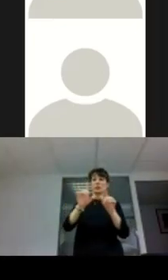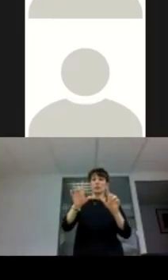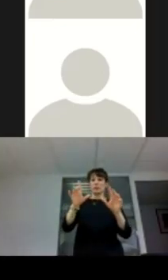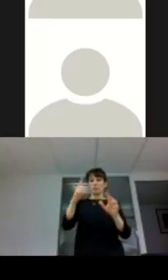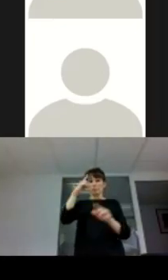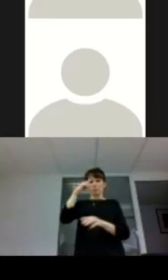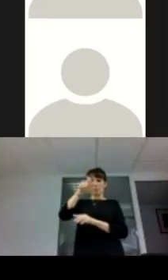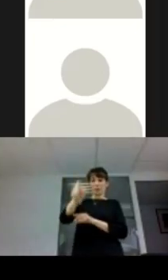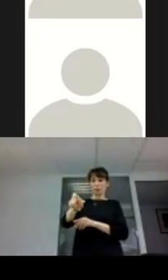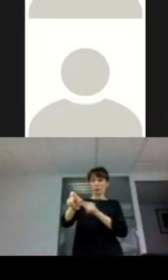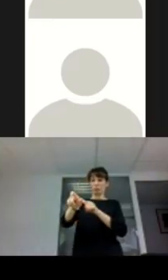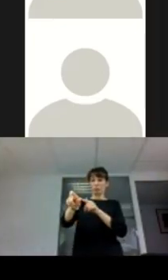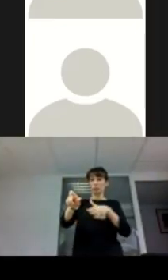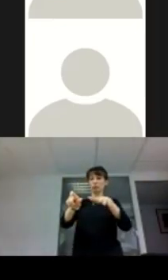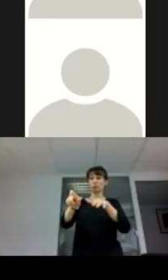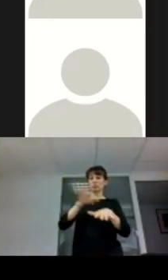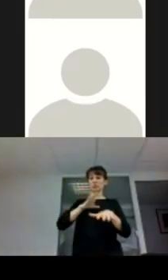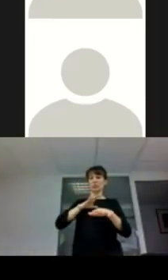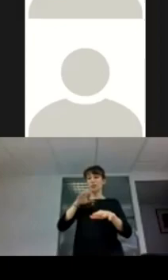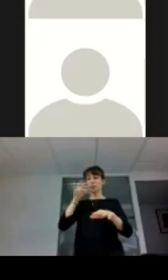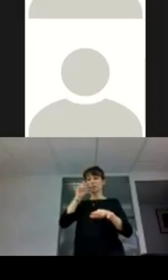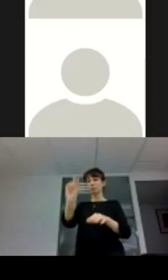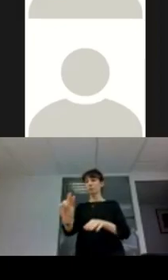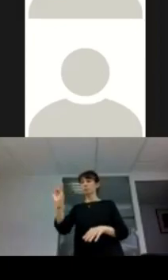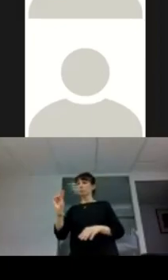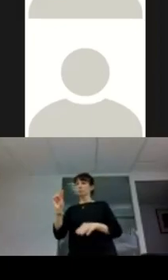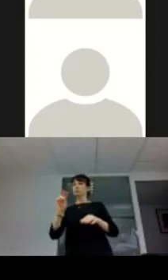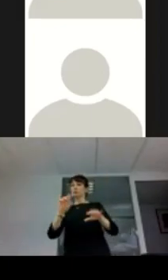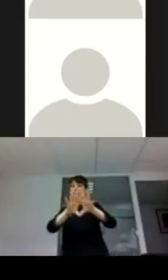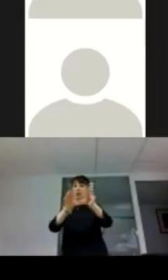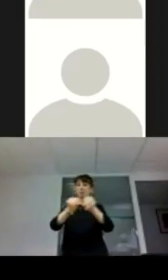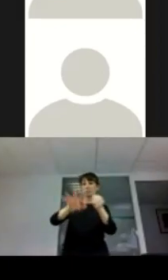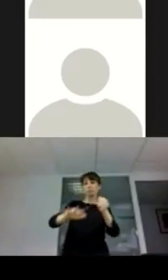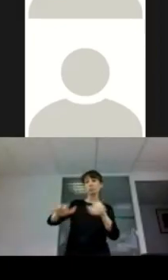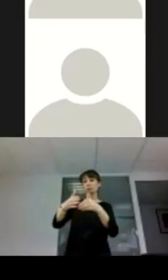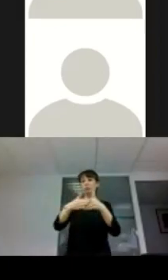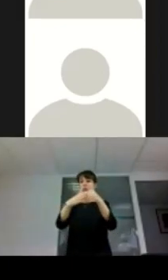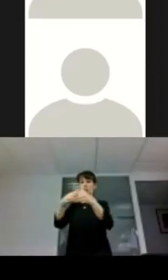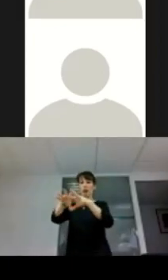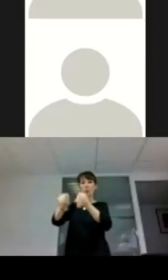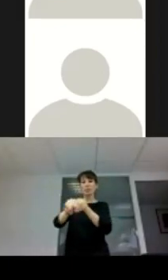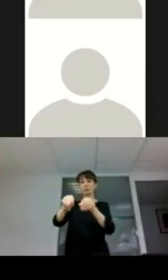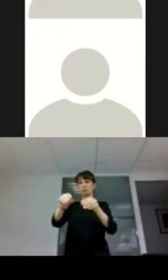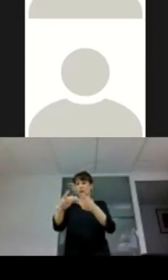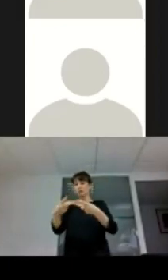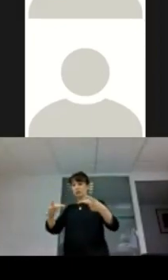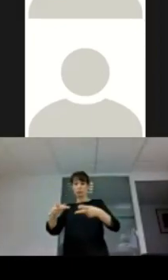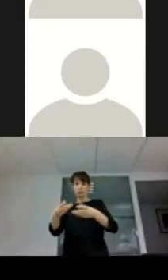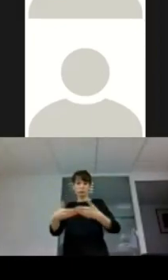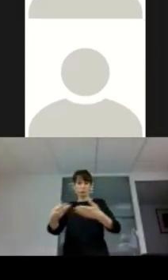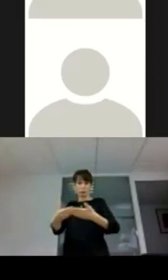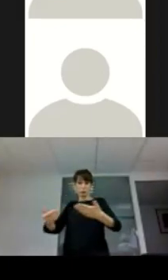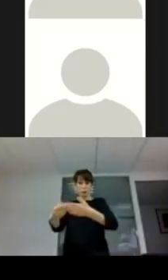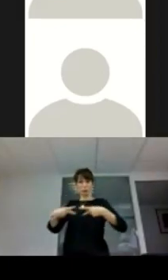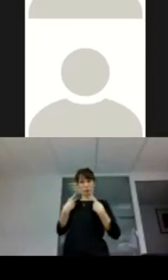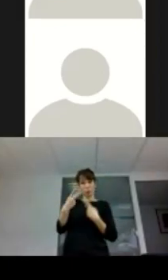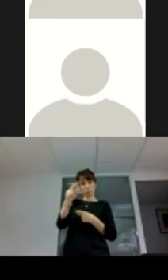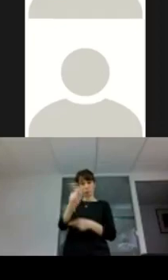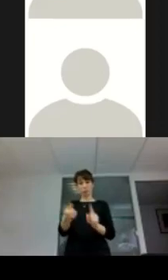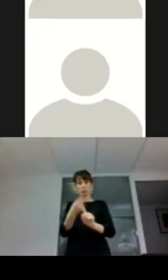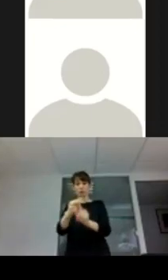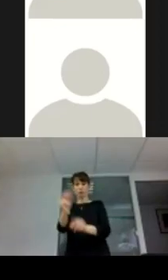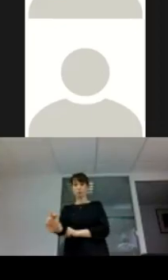Il a été également défini que de prendre dans sa globalité le patient et son environnement était quelque chose de très bénéfique